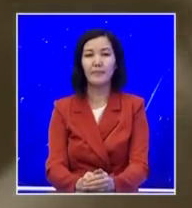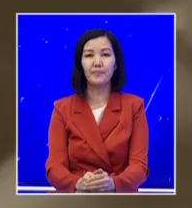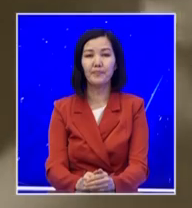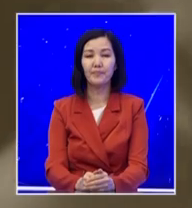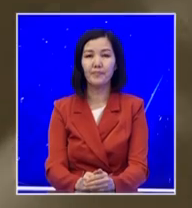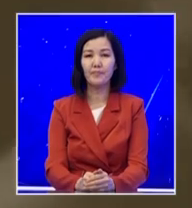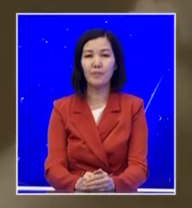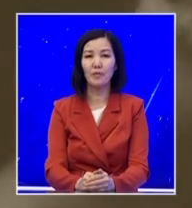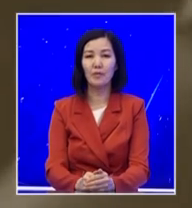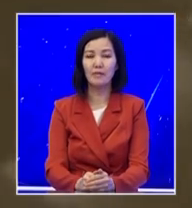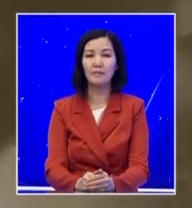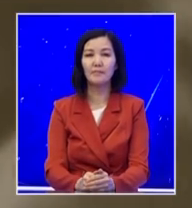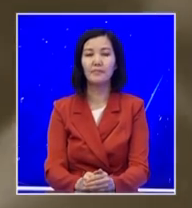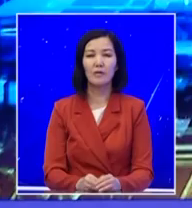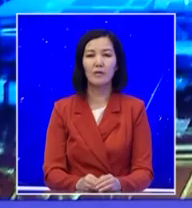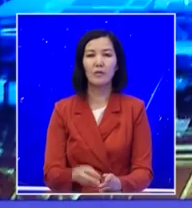Құрманбаев, Жетісу арнасы.